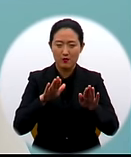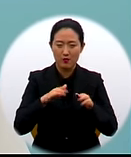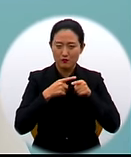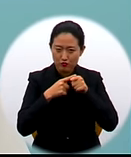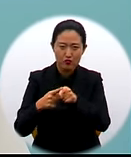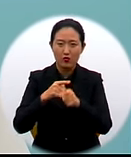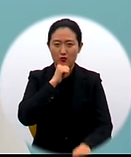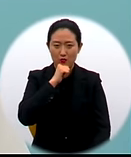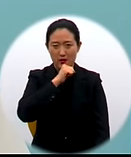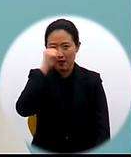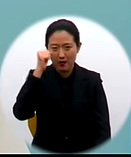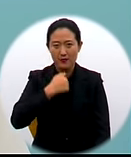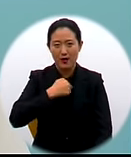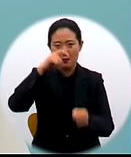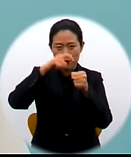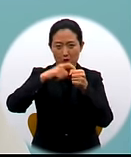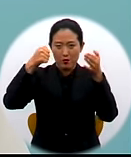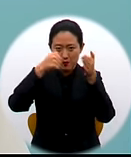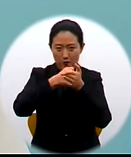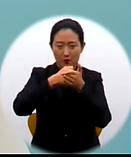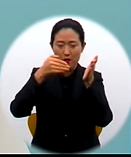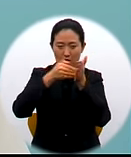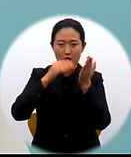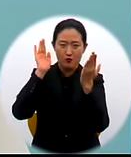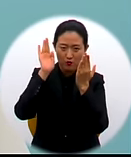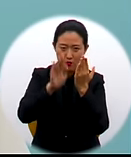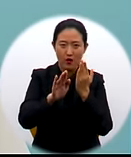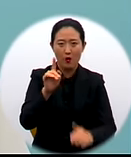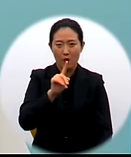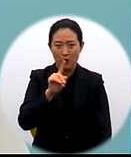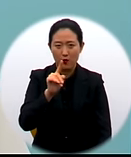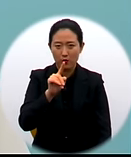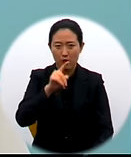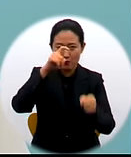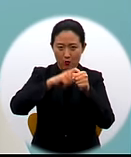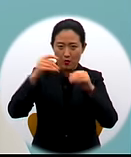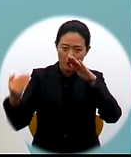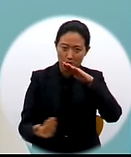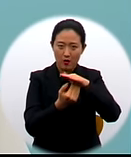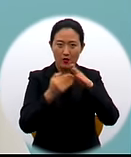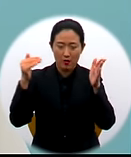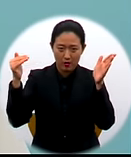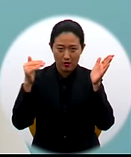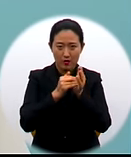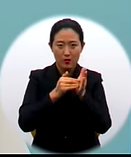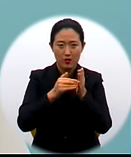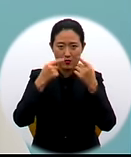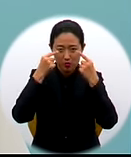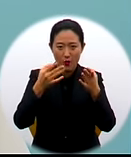목표를 달성해야 되는지가 전방위적으로 정확히 이해돼야 비로소 달려나가는 친구들이 있습니다.